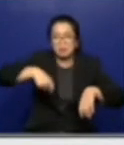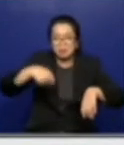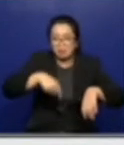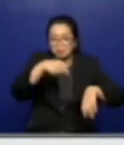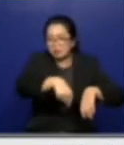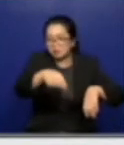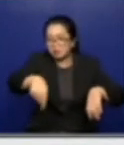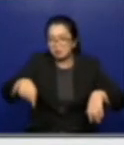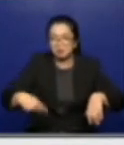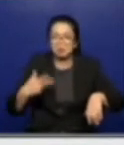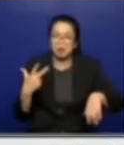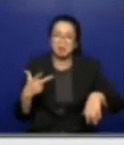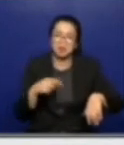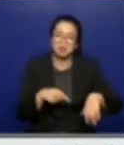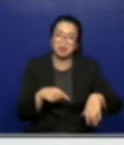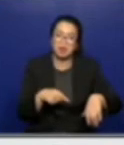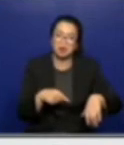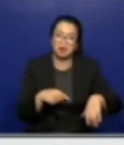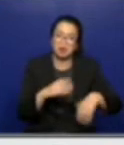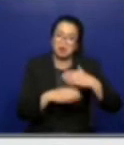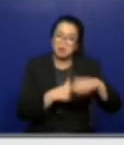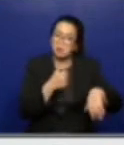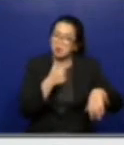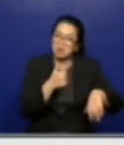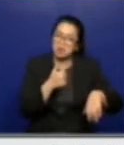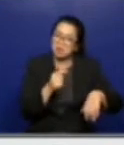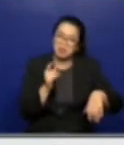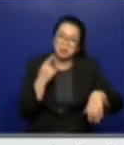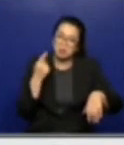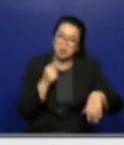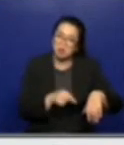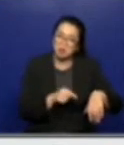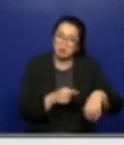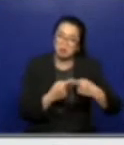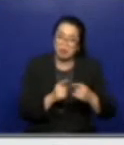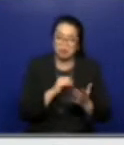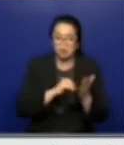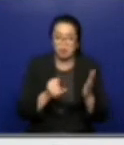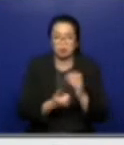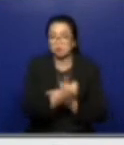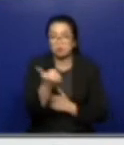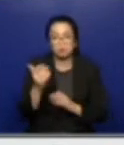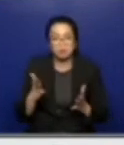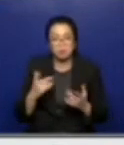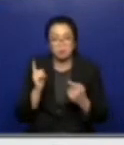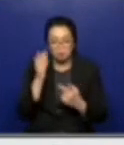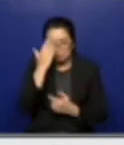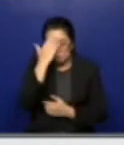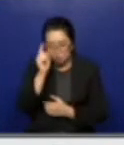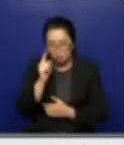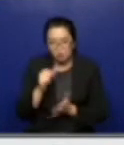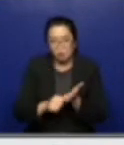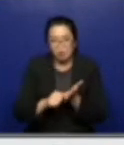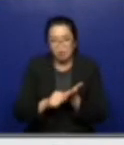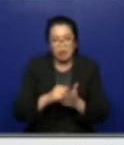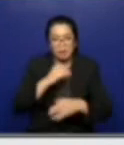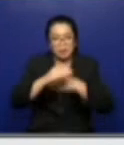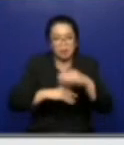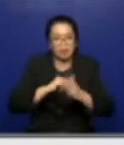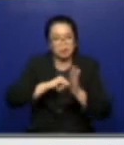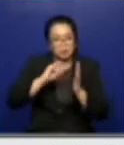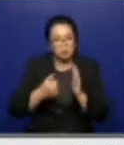ยคิดหรือเคยสังเกตตรงนี้หรือเปล่าสิ่งรูปนะครับก็คือเป็นรูปที่ผมได้มีโอกาสลงไปที่